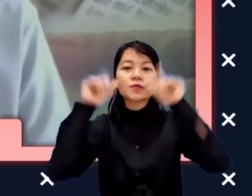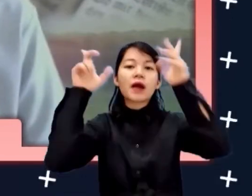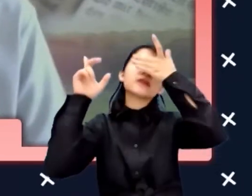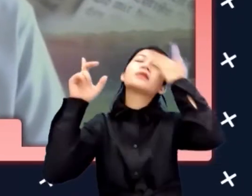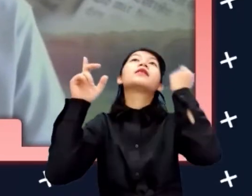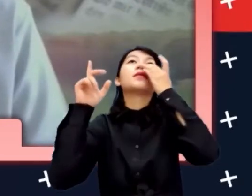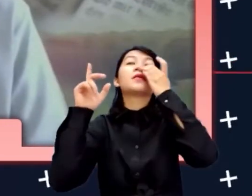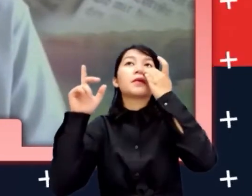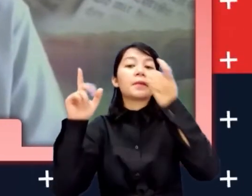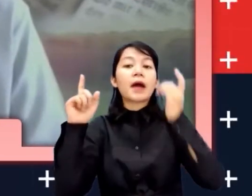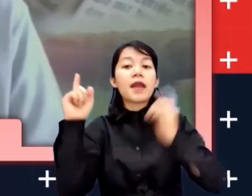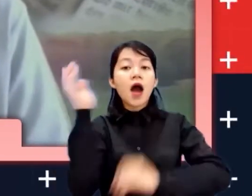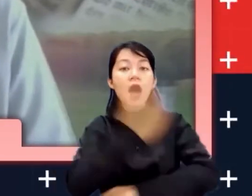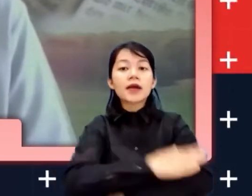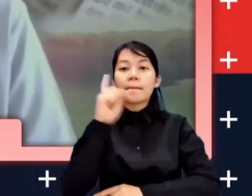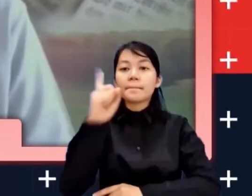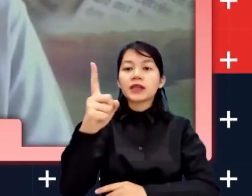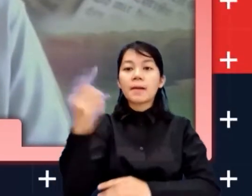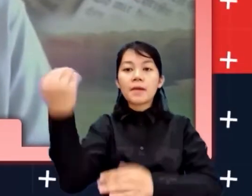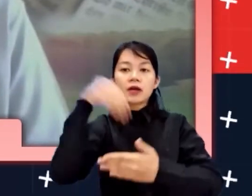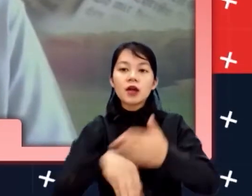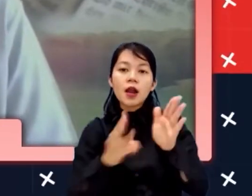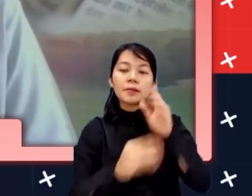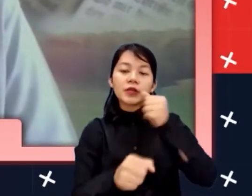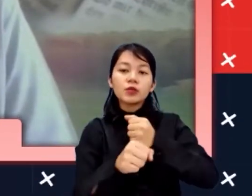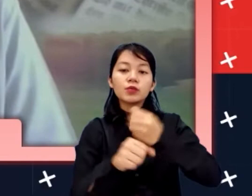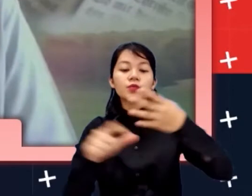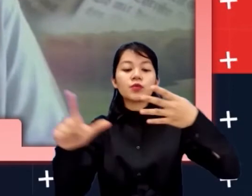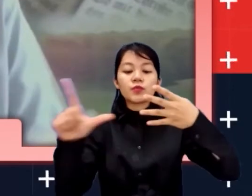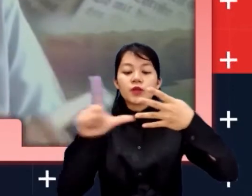kemudian Lukas pasal yang ke-24 ayat 1.